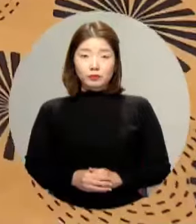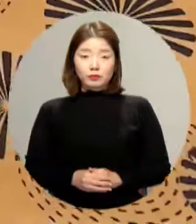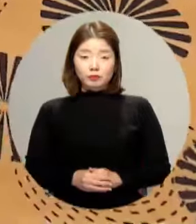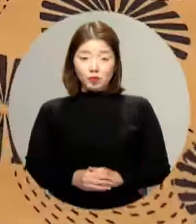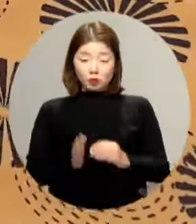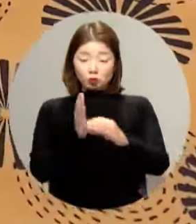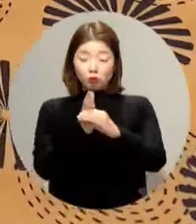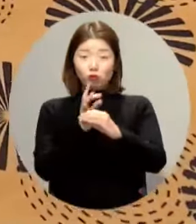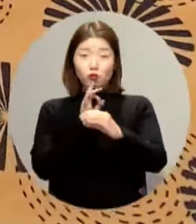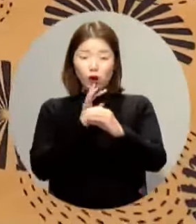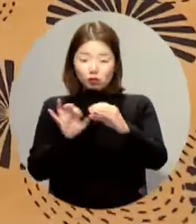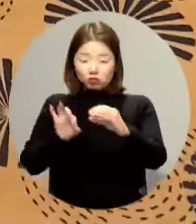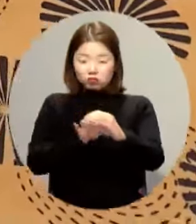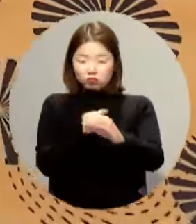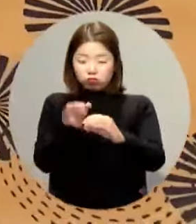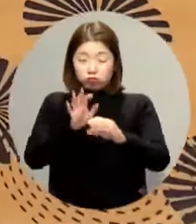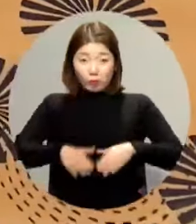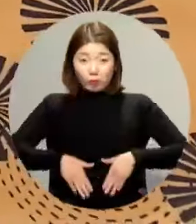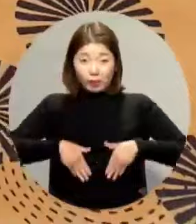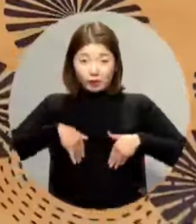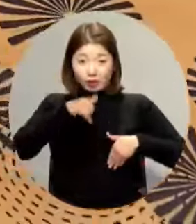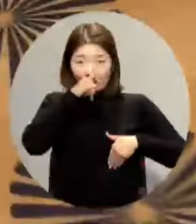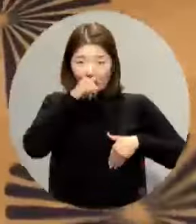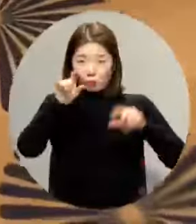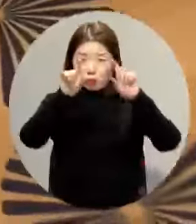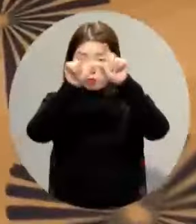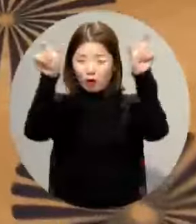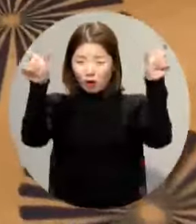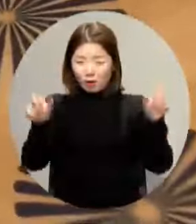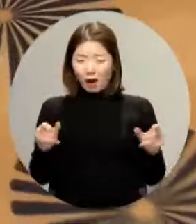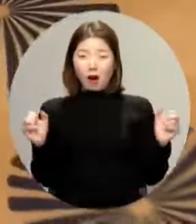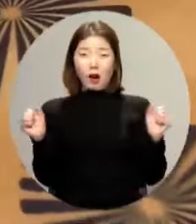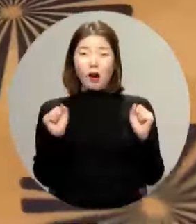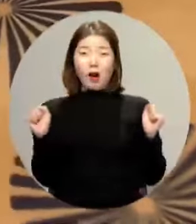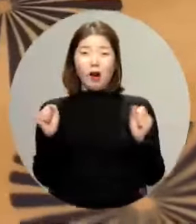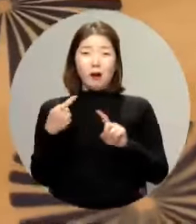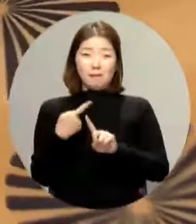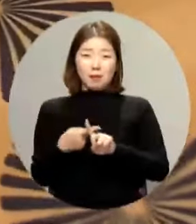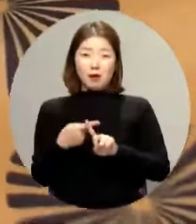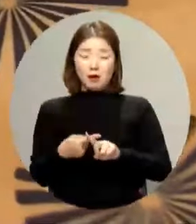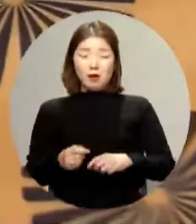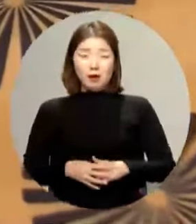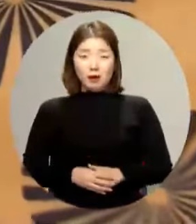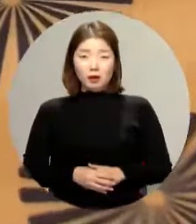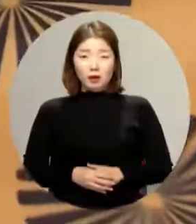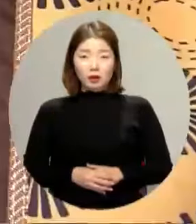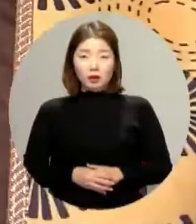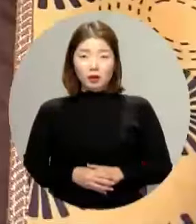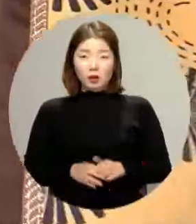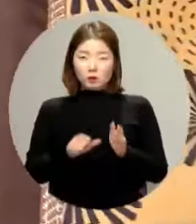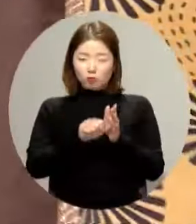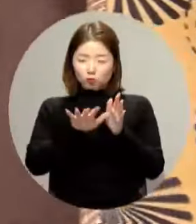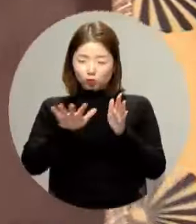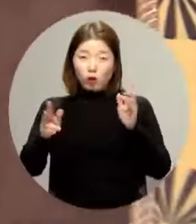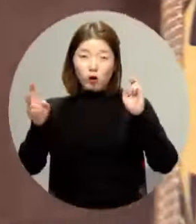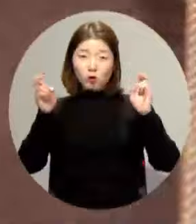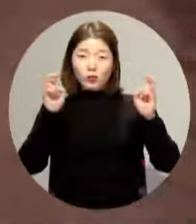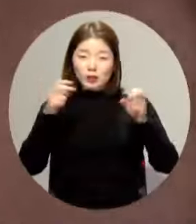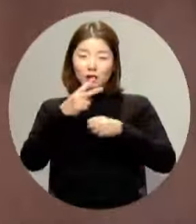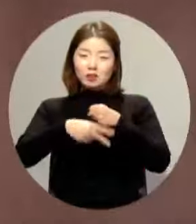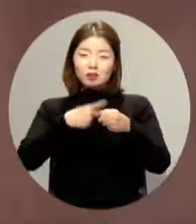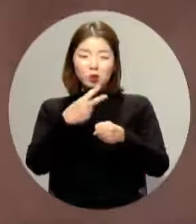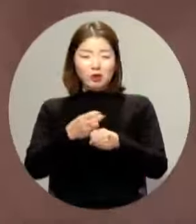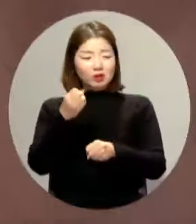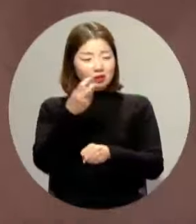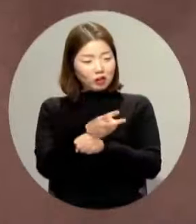매트 중앙부에만 열기가 조금 올라올 뿐 가장자리는 냉방이나 다름없는 전기장판. 유명 회사의 제품을 2년